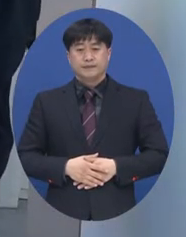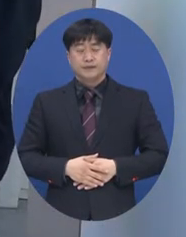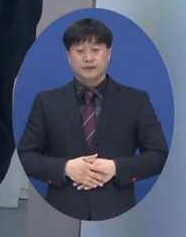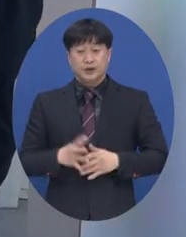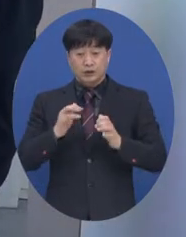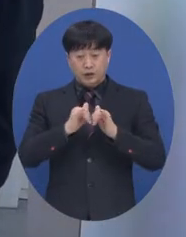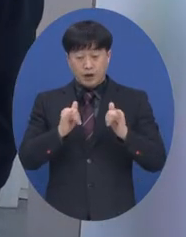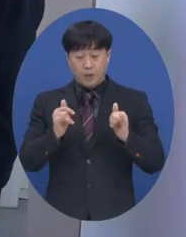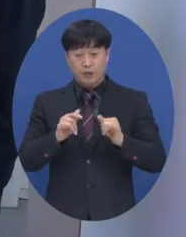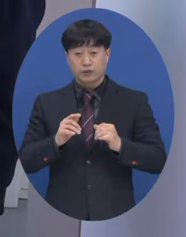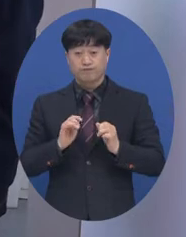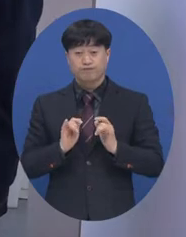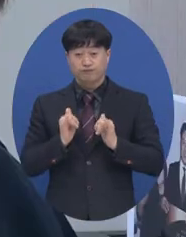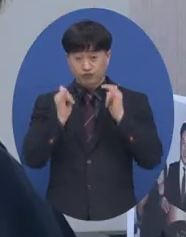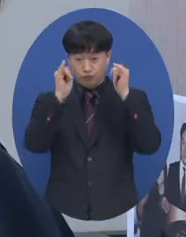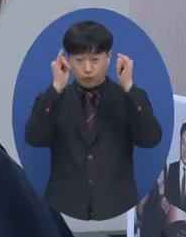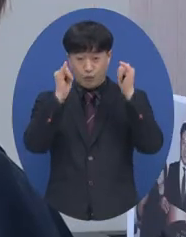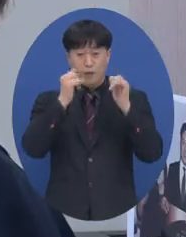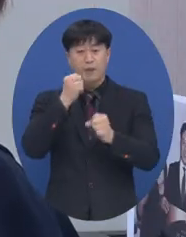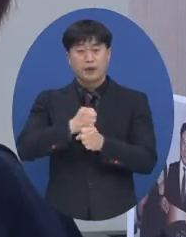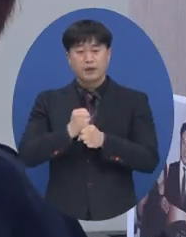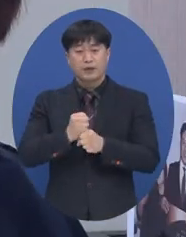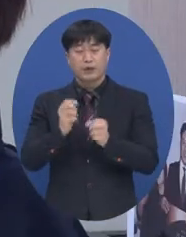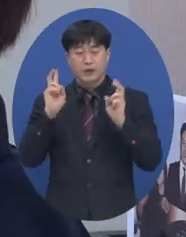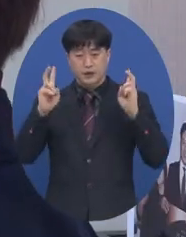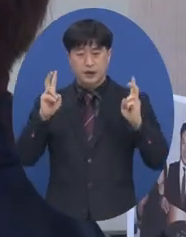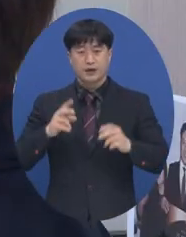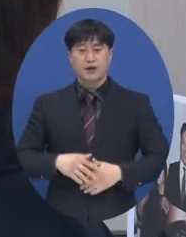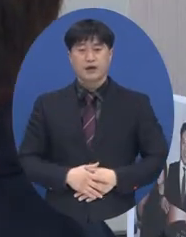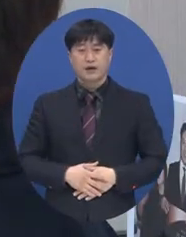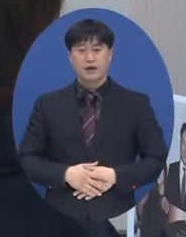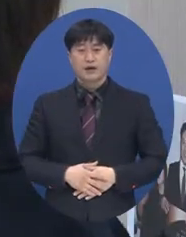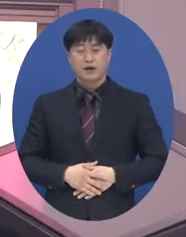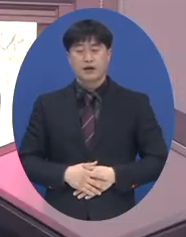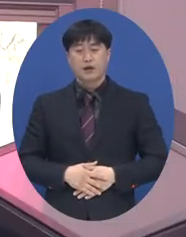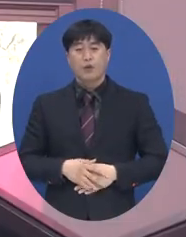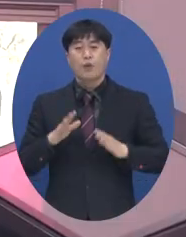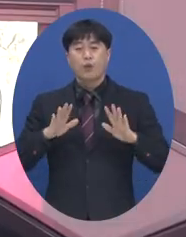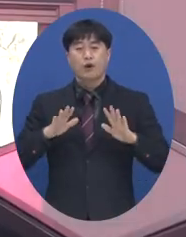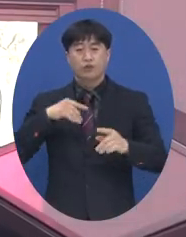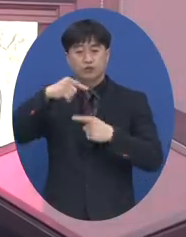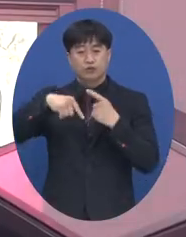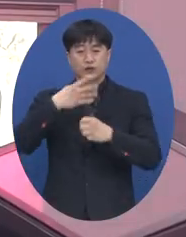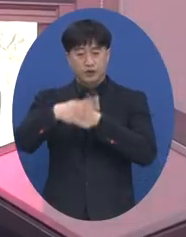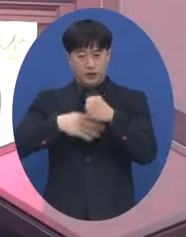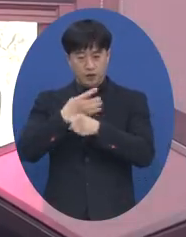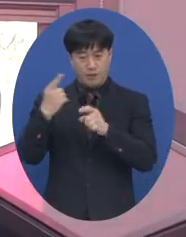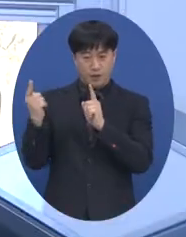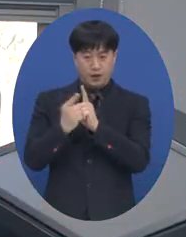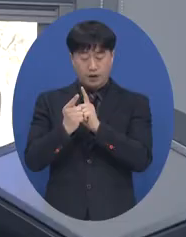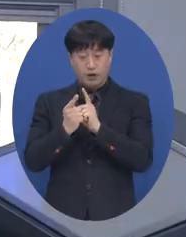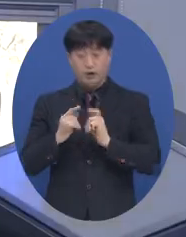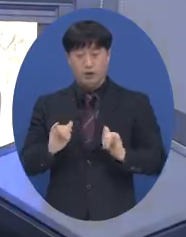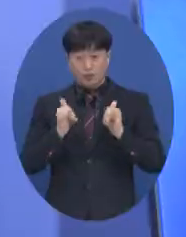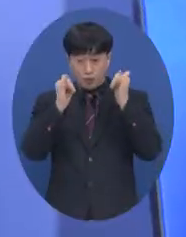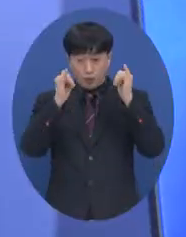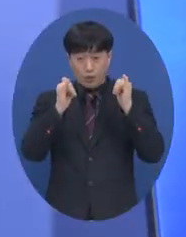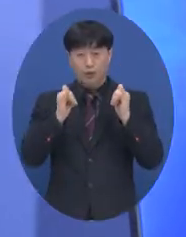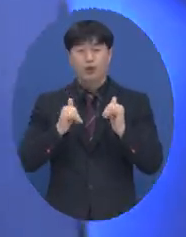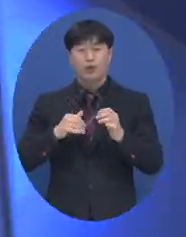무인항공기 드론 콘텐츠를 개발하는 스타트업 입니다 올해로 운영 4년차 들어온 경기장을 만들어